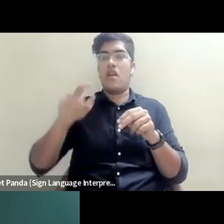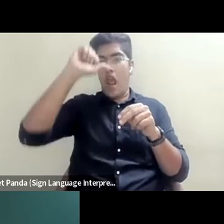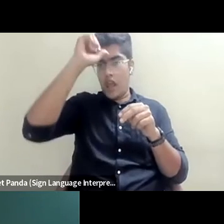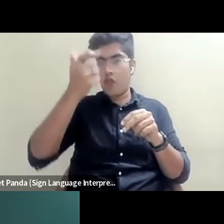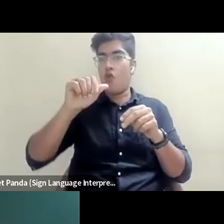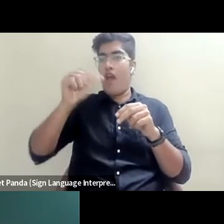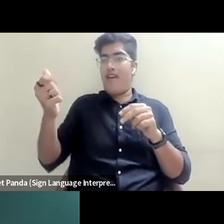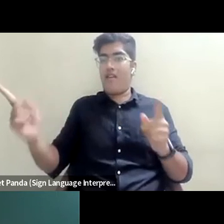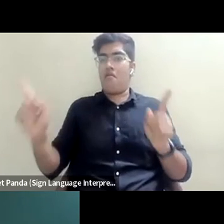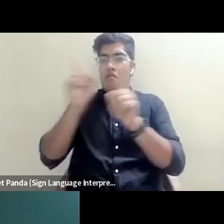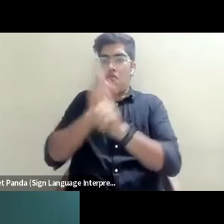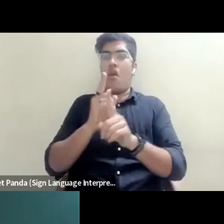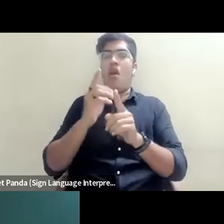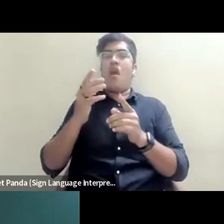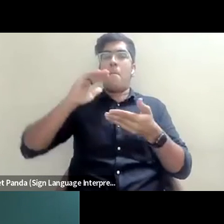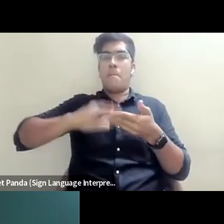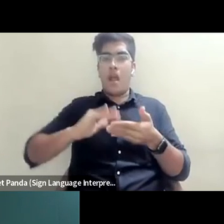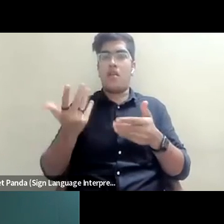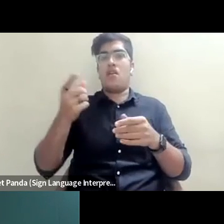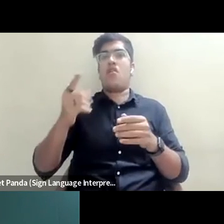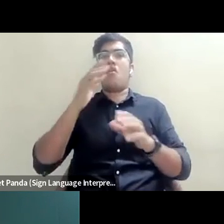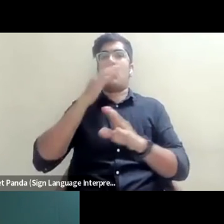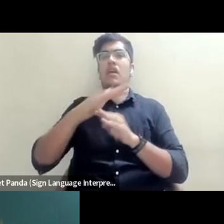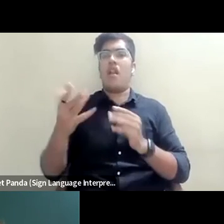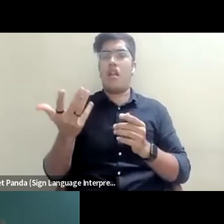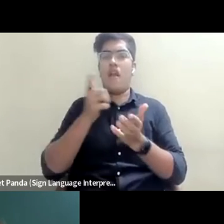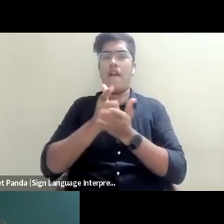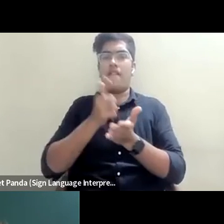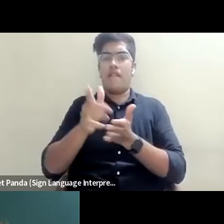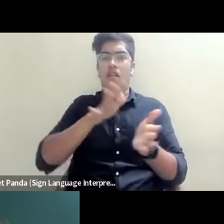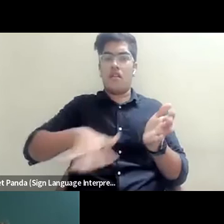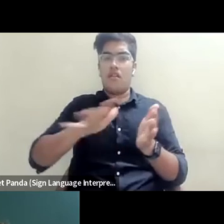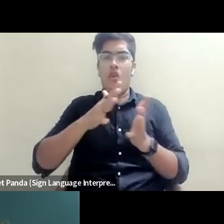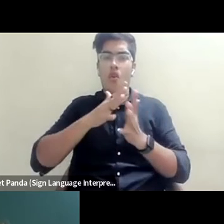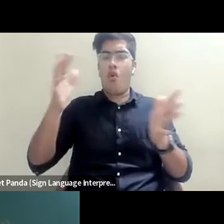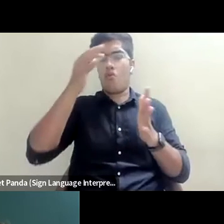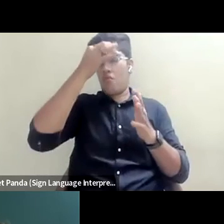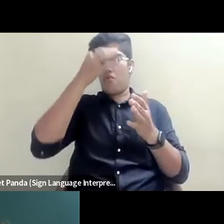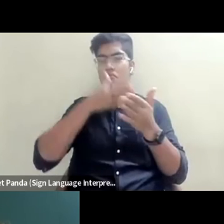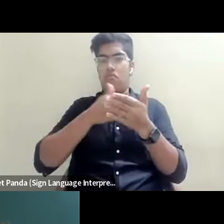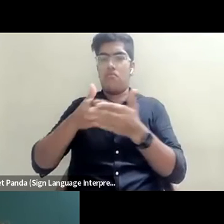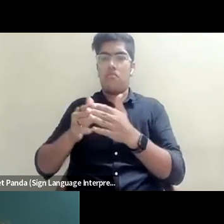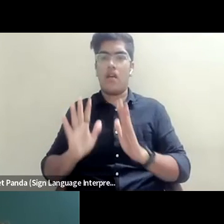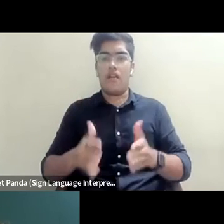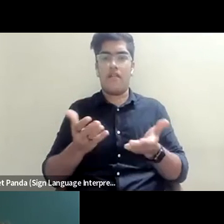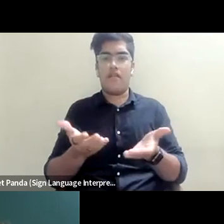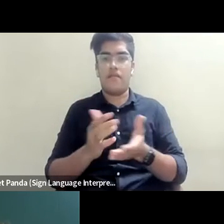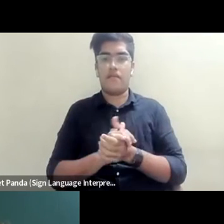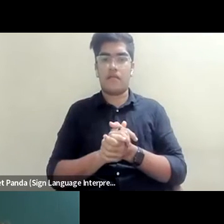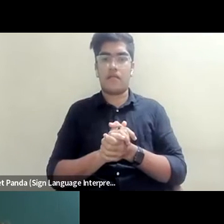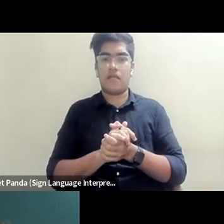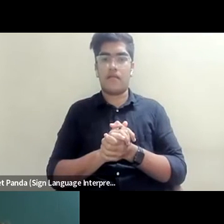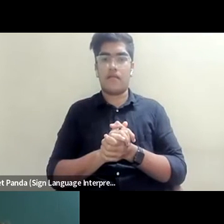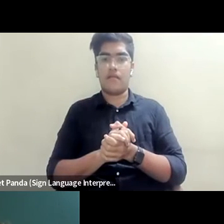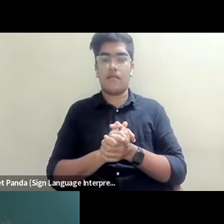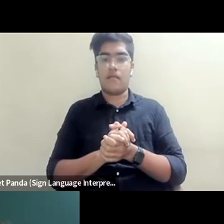होता है लवाफेर, तो लोगों को काट दिया जाता है, मार दिया जाता है, बहुत खराब तरीके से मार दिया जाता है। तो ये इस देश में स्टेट